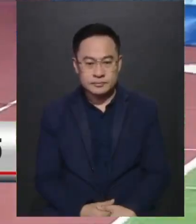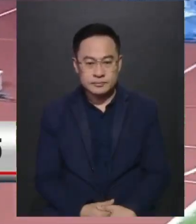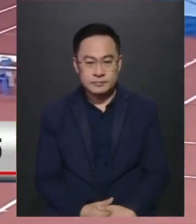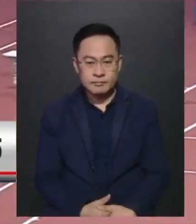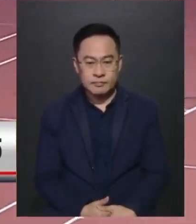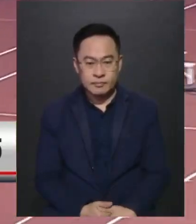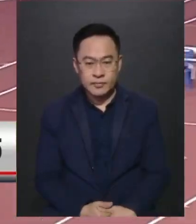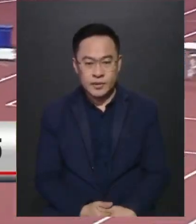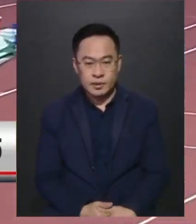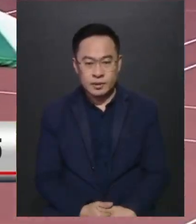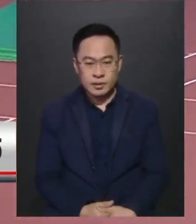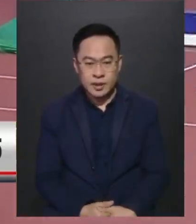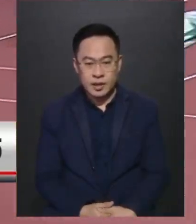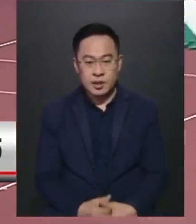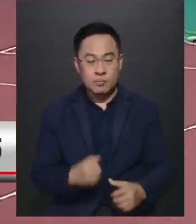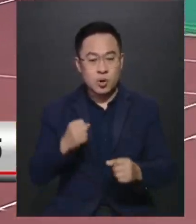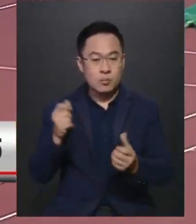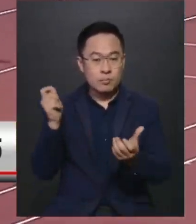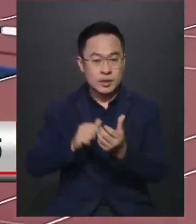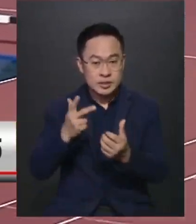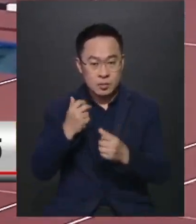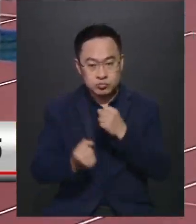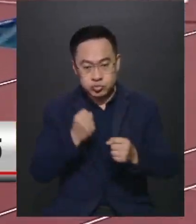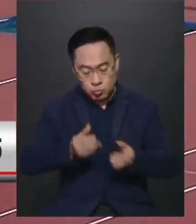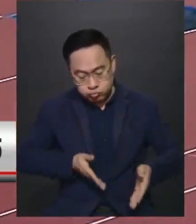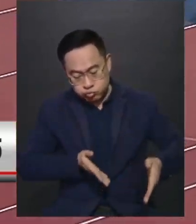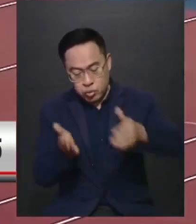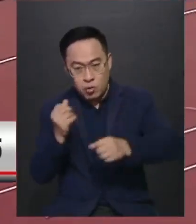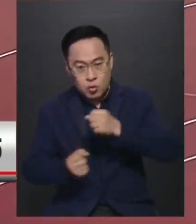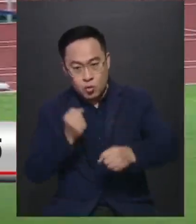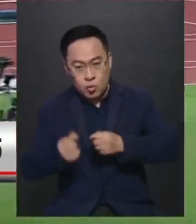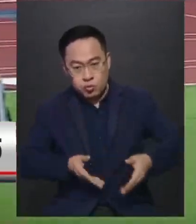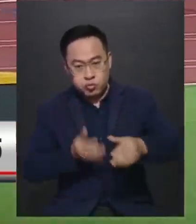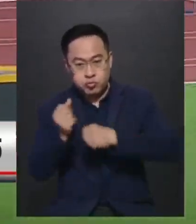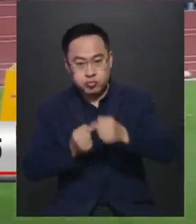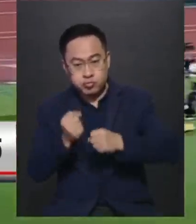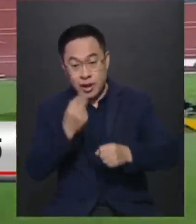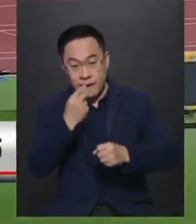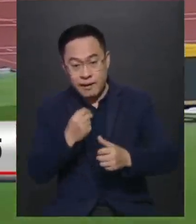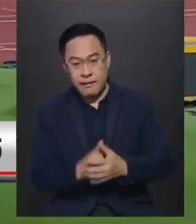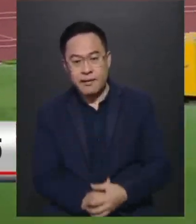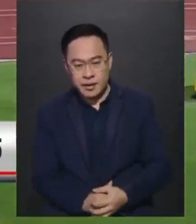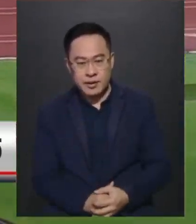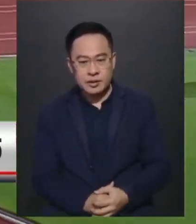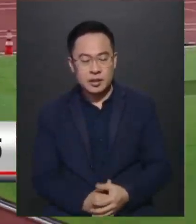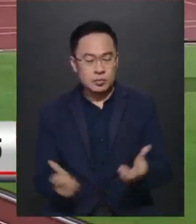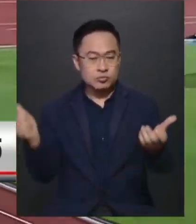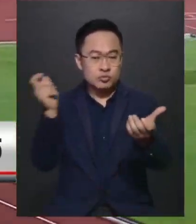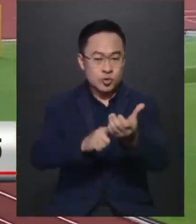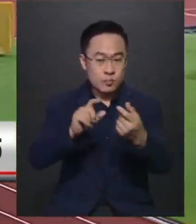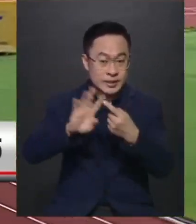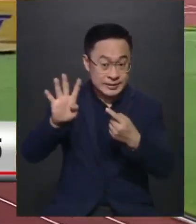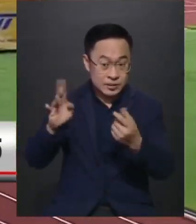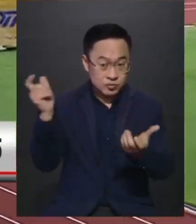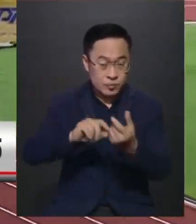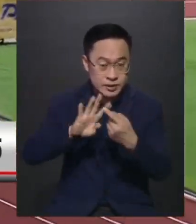แล้วก็ ค่อยๆเราได้ไม้3เนี่ยเราเร่งขึ้นมานะ ในจังหวะเข้าโค้งเนี่ยนะคะนักกีฬาไทยก็ถือว่าทำได้อย่างยอดเยี่ยมนะคะแล้วก็ส่งต่อให้ไม้สุด